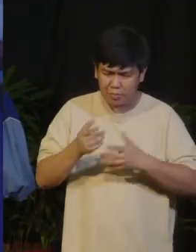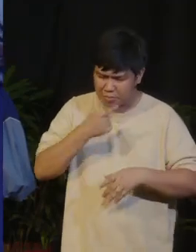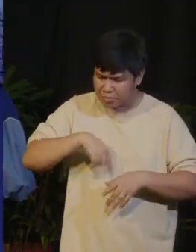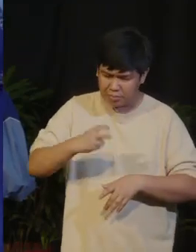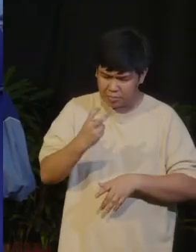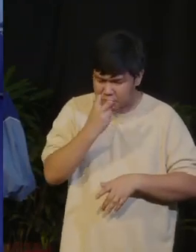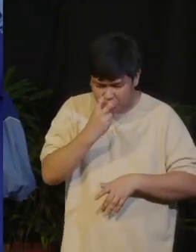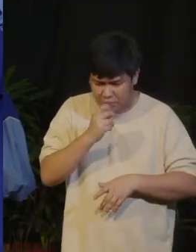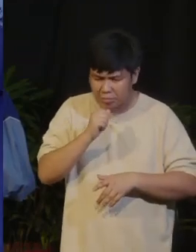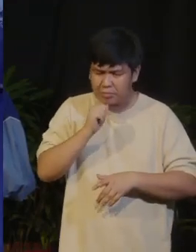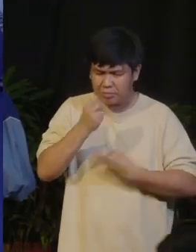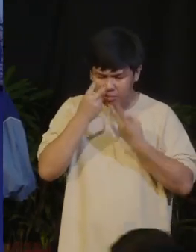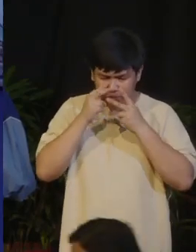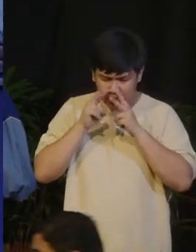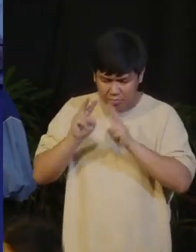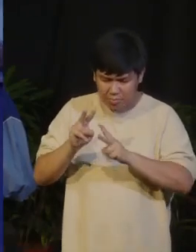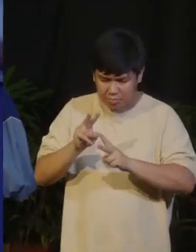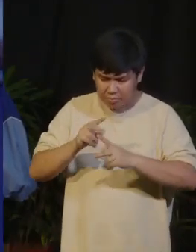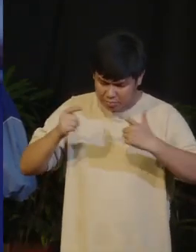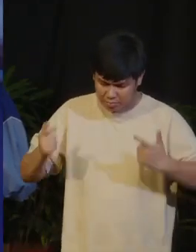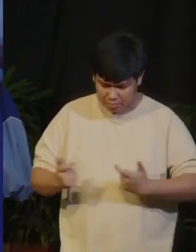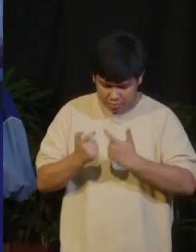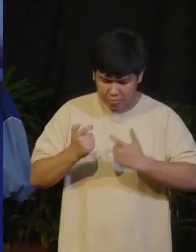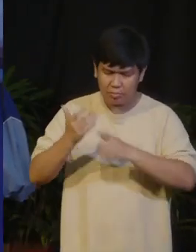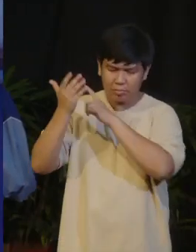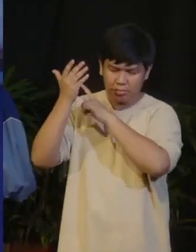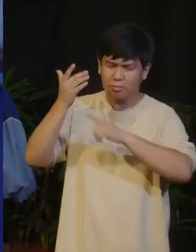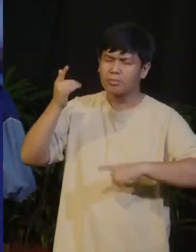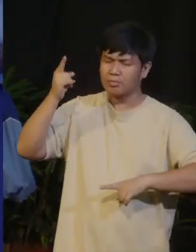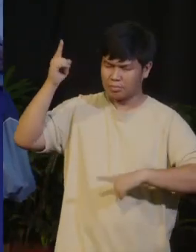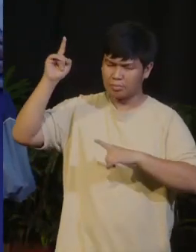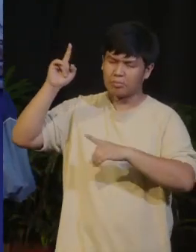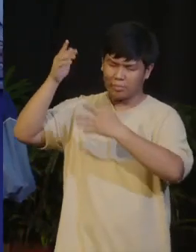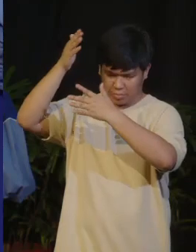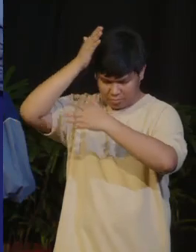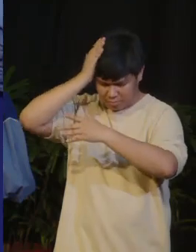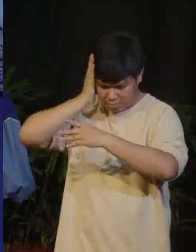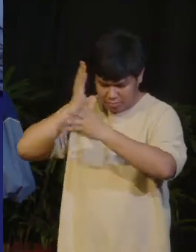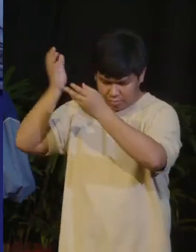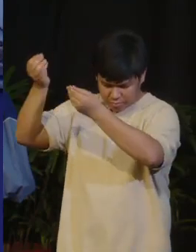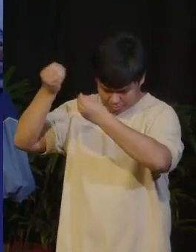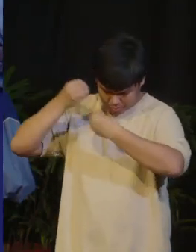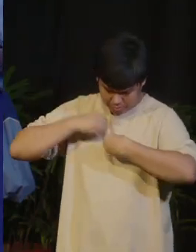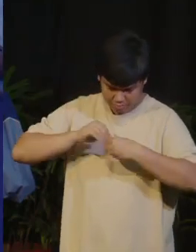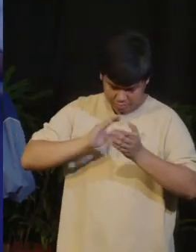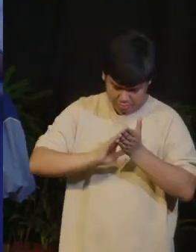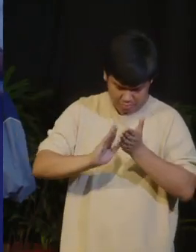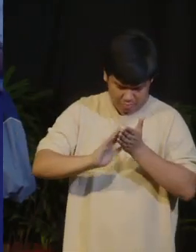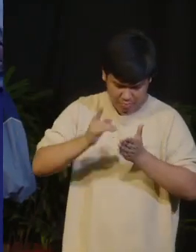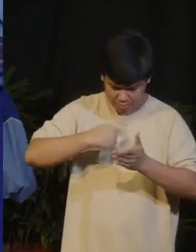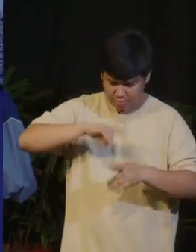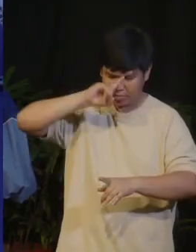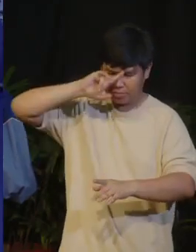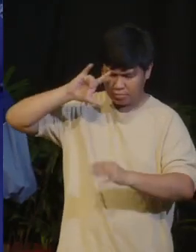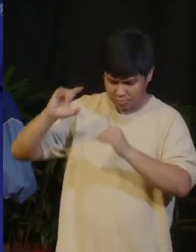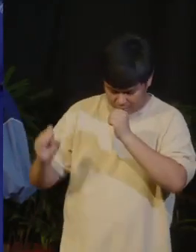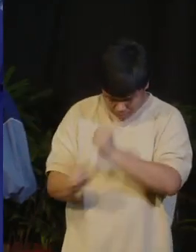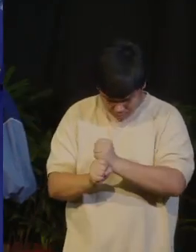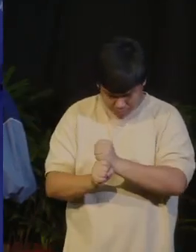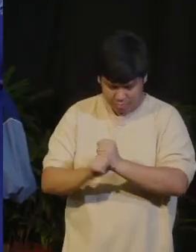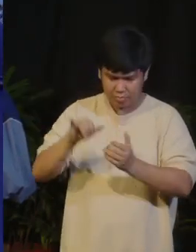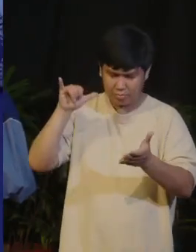kabulagan, O Diyos, kayo na po ang magpatawad sa amin. Nananampalataya kami na dahil